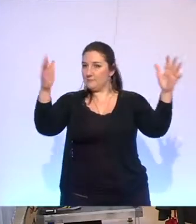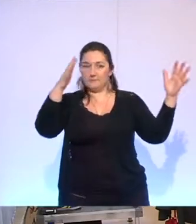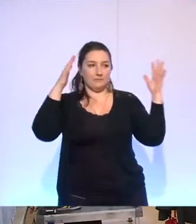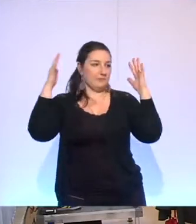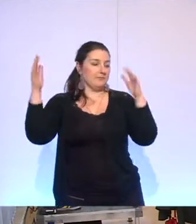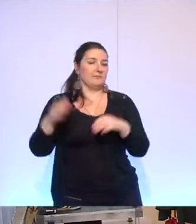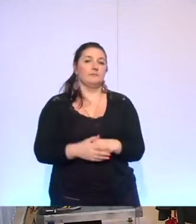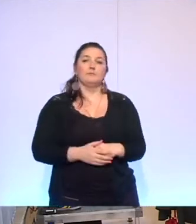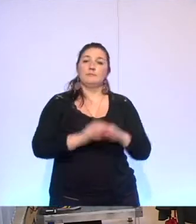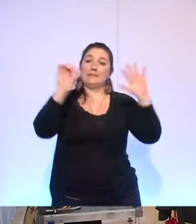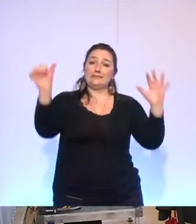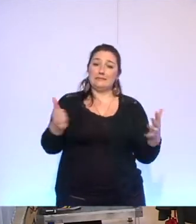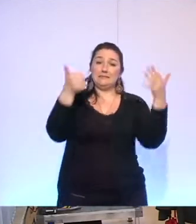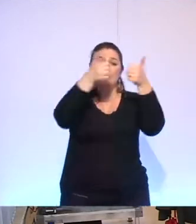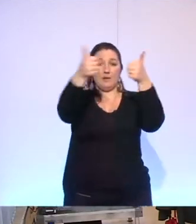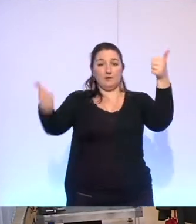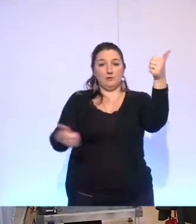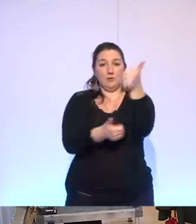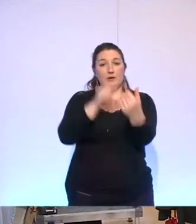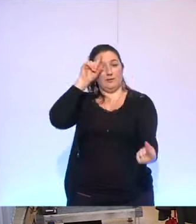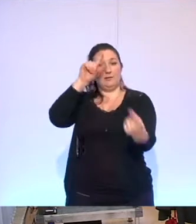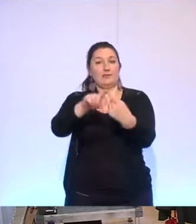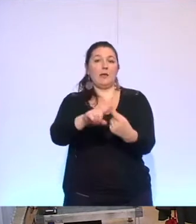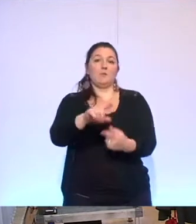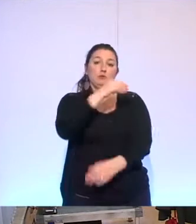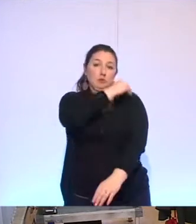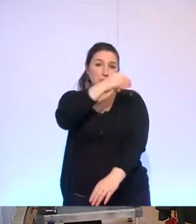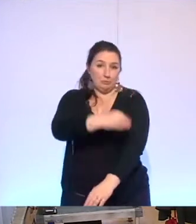Sixième adjoint, adjoint au sport, Sadok Bouzaïenne.